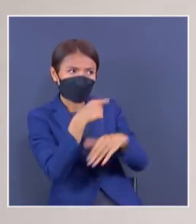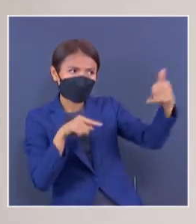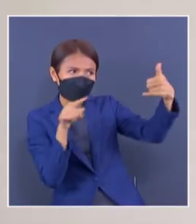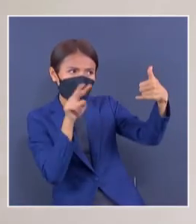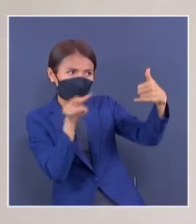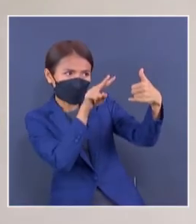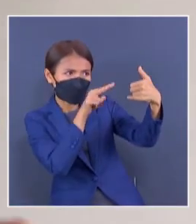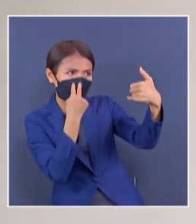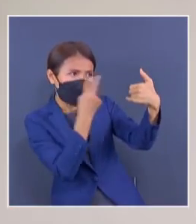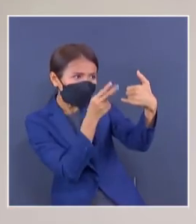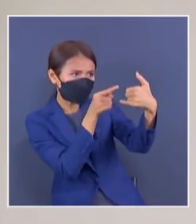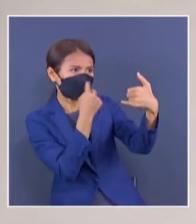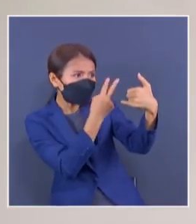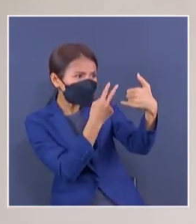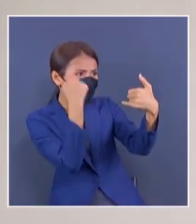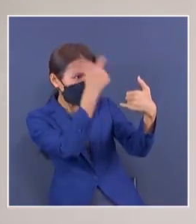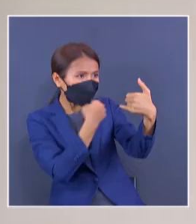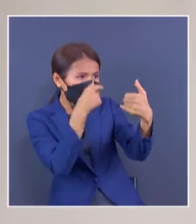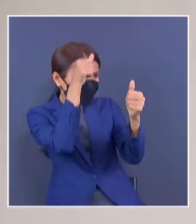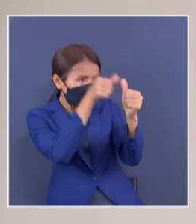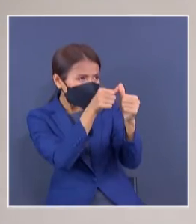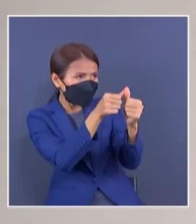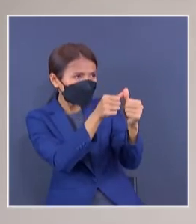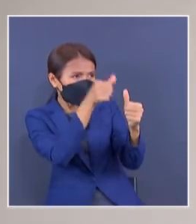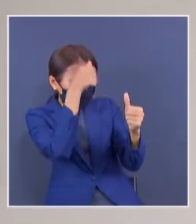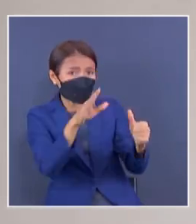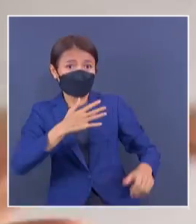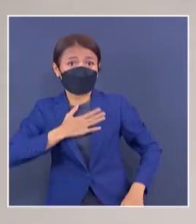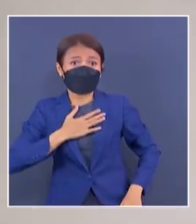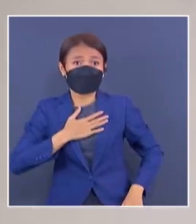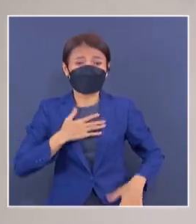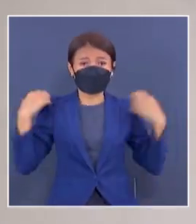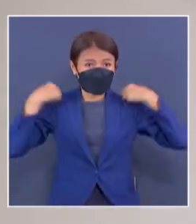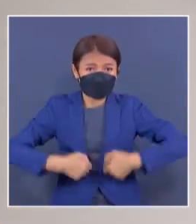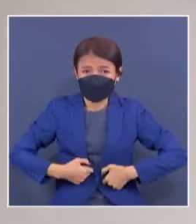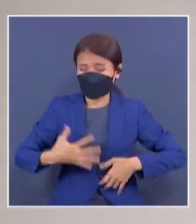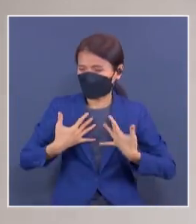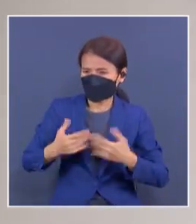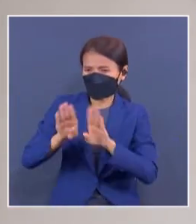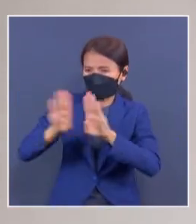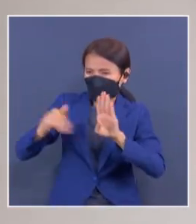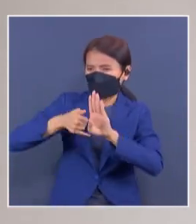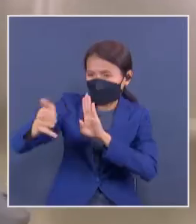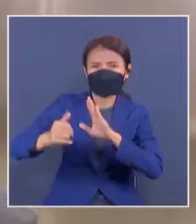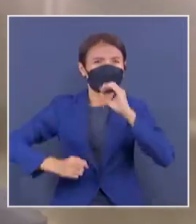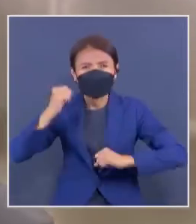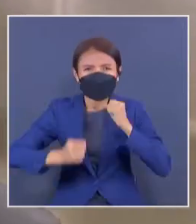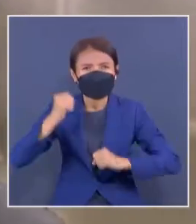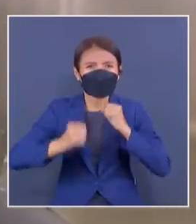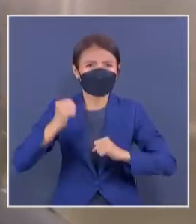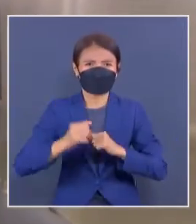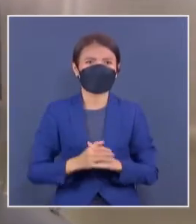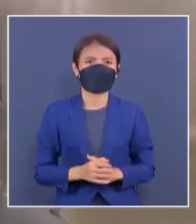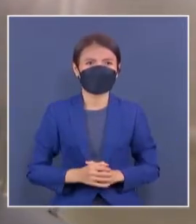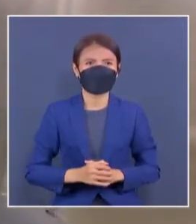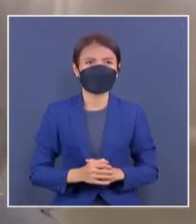ร่างลักษณะมันได้ว่ามันเป็นยังไงทีนี้พอได้อันสว่างหนูก็ดับควากุญแจใส่เสื้อผ้าแล้วก็วิ่งออกจากหอลงมาเดินข้างล่างไปที่ แต่ฝ่ายสืบส